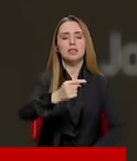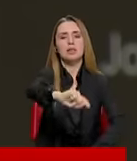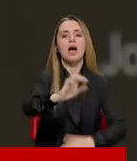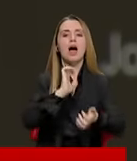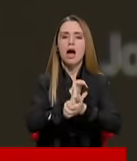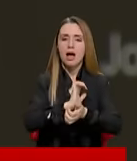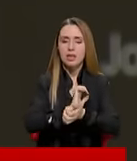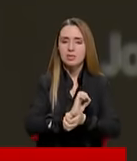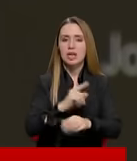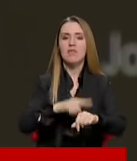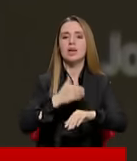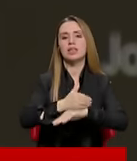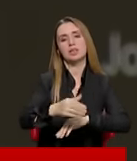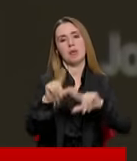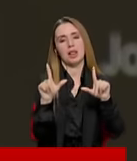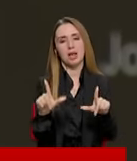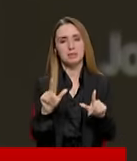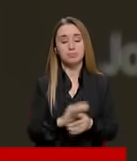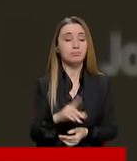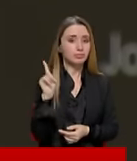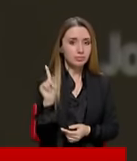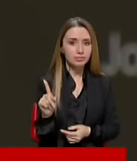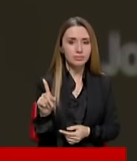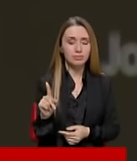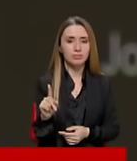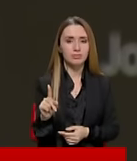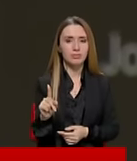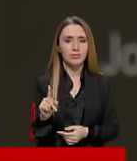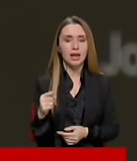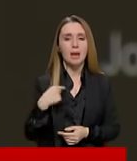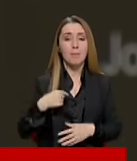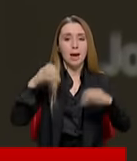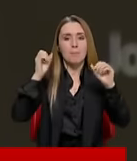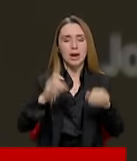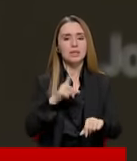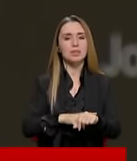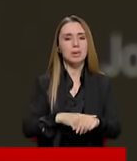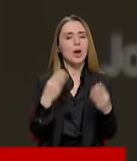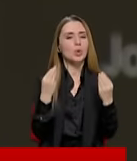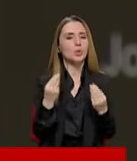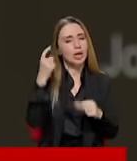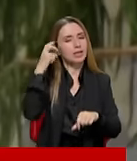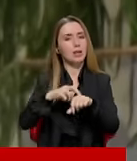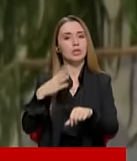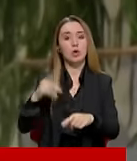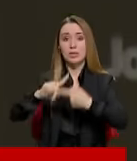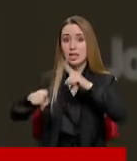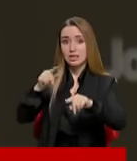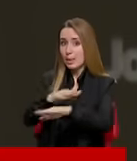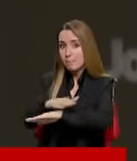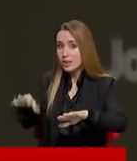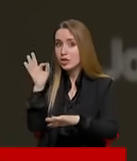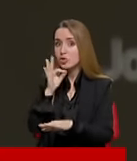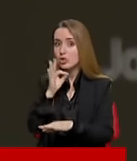çocuğumuza ailemize de vakit ayırmamız gerekiyor ama giderken güzel bir iz bırakmak istiyoruz bütün siyasete son mu bu V